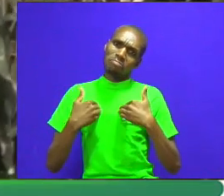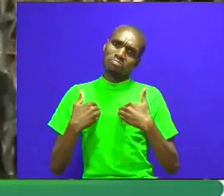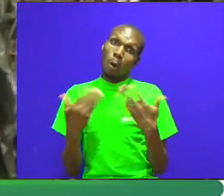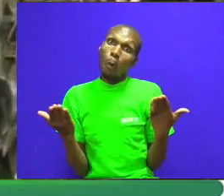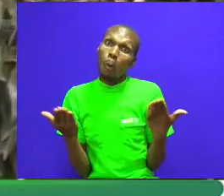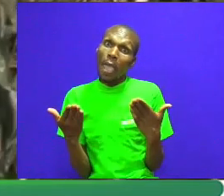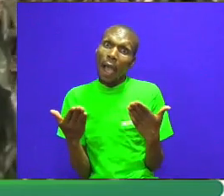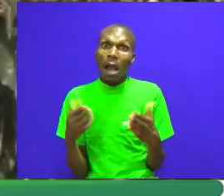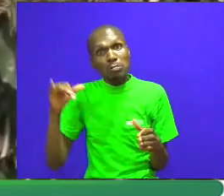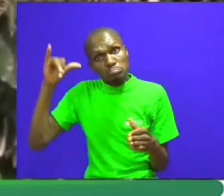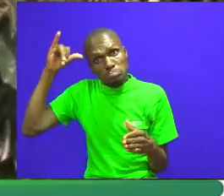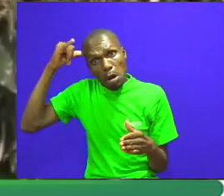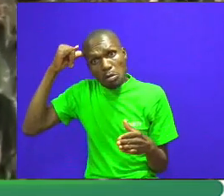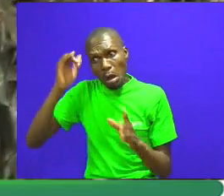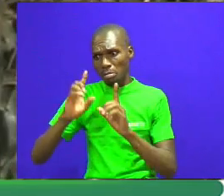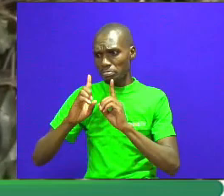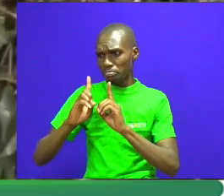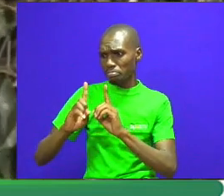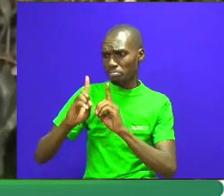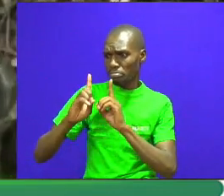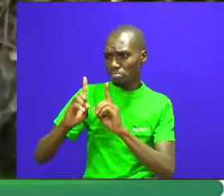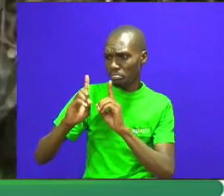mahala ng'ombe zinaberekwa huko.